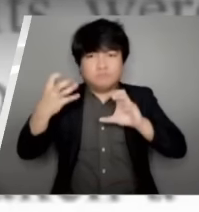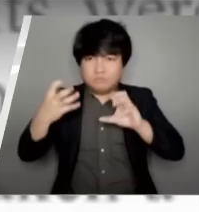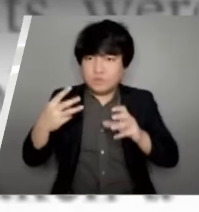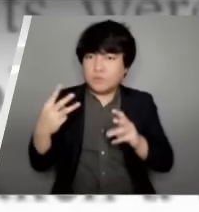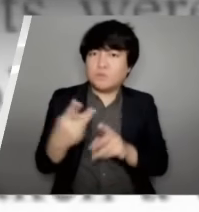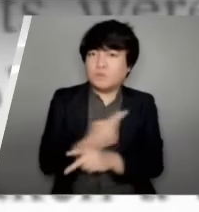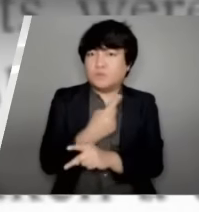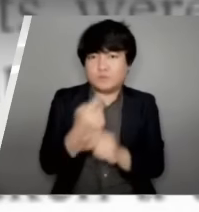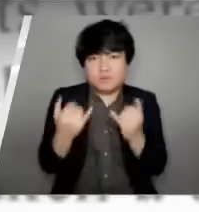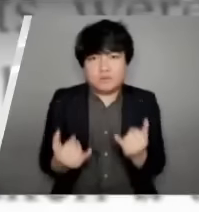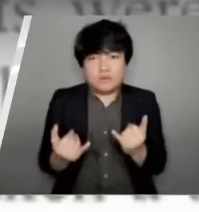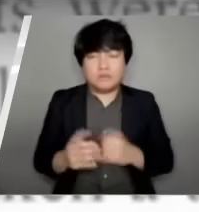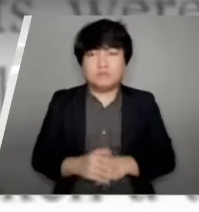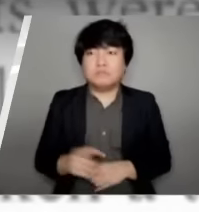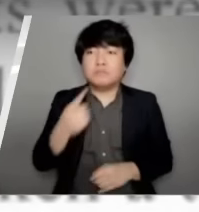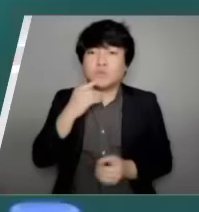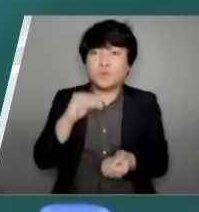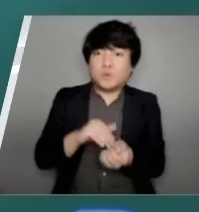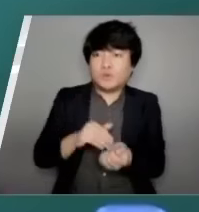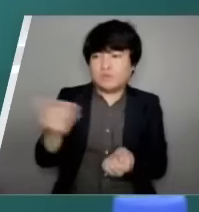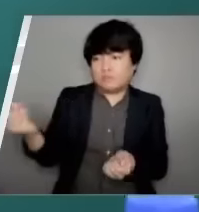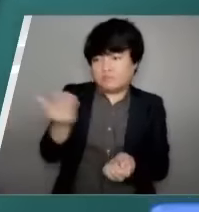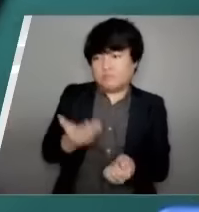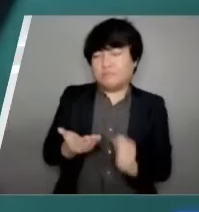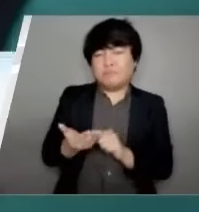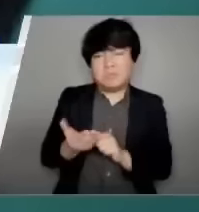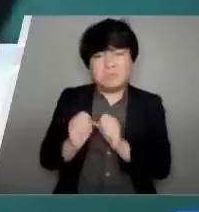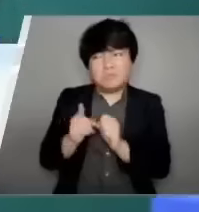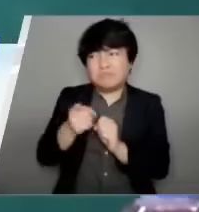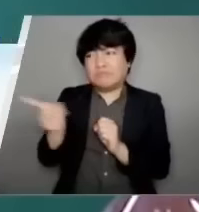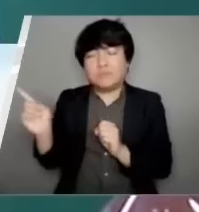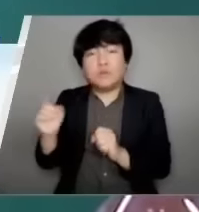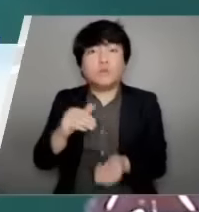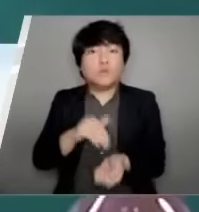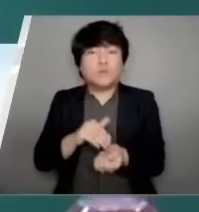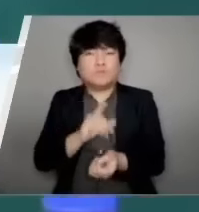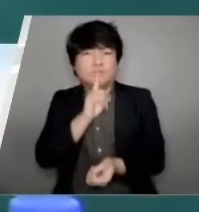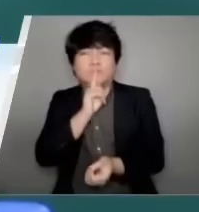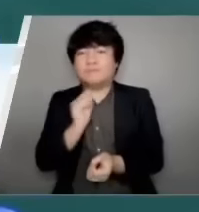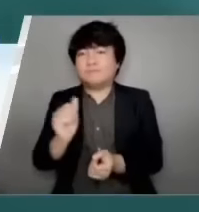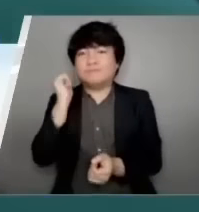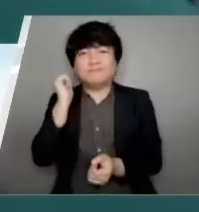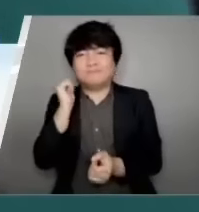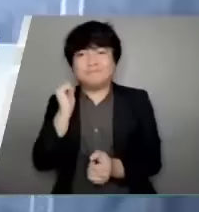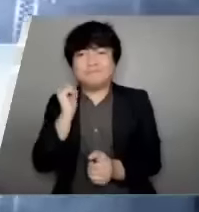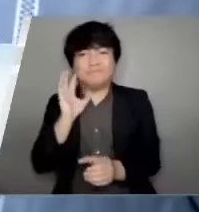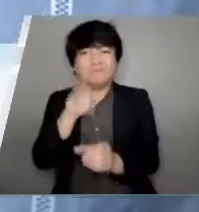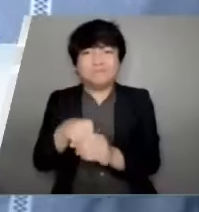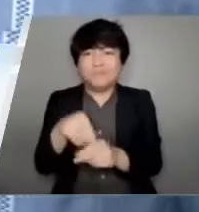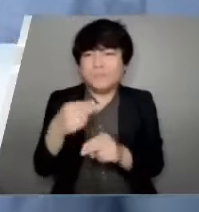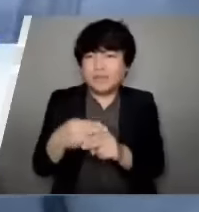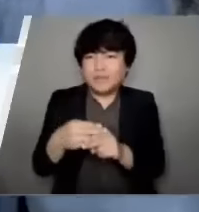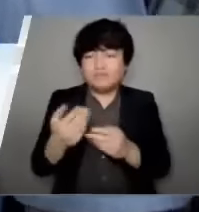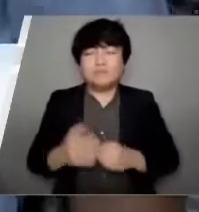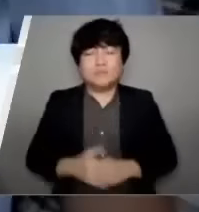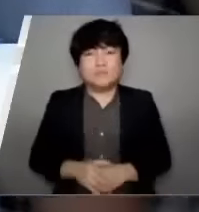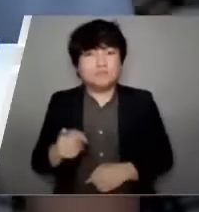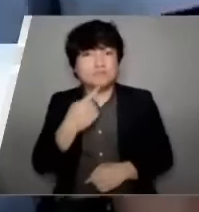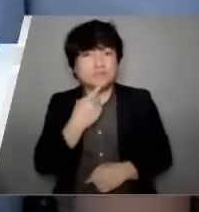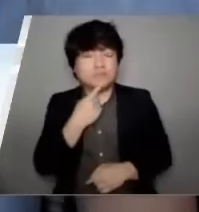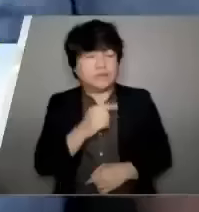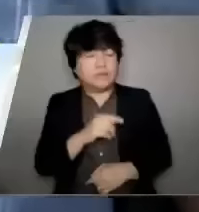medical certificate sa takot na mapahiya rin. Humingi siya ng dispensa at wala raw siyang intensyong bastusin ang komite. Pagtitiyak ng abogado ni